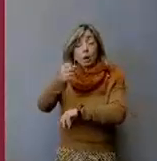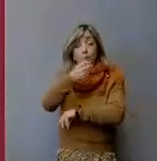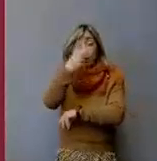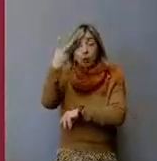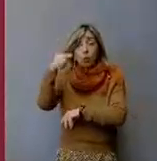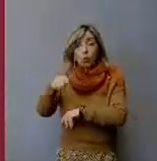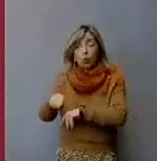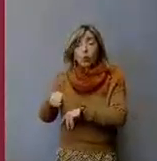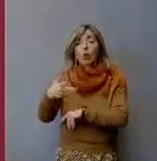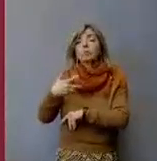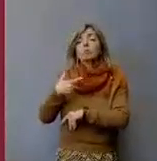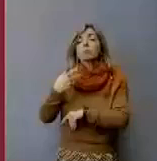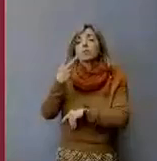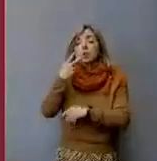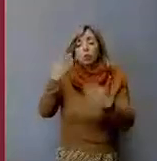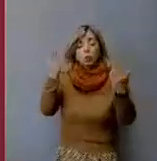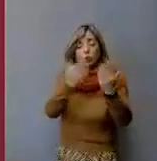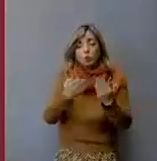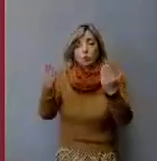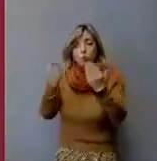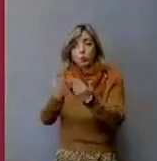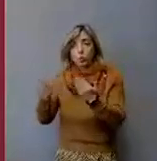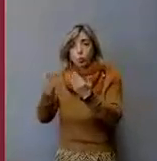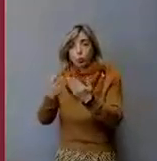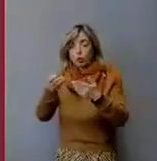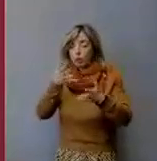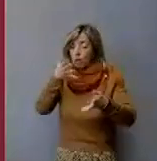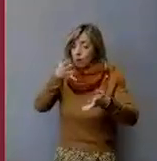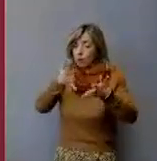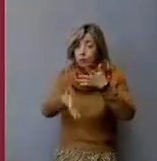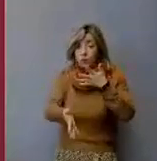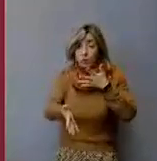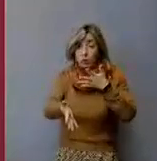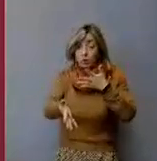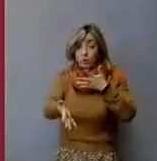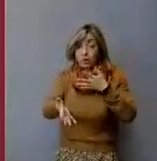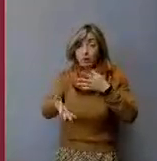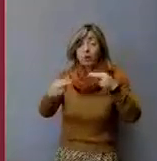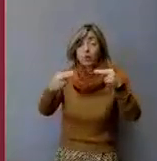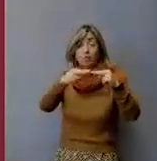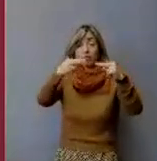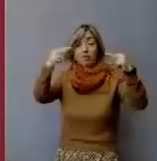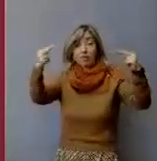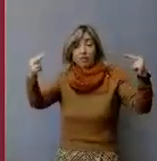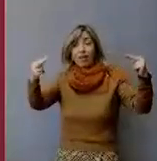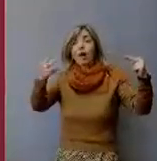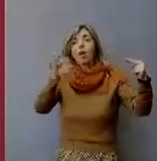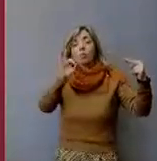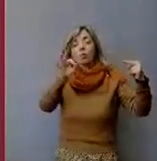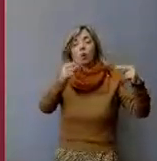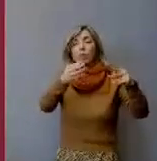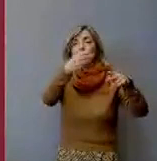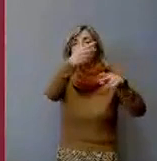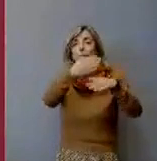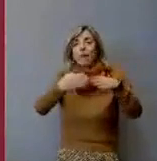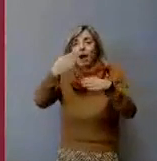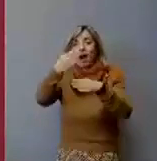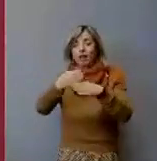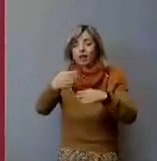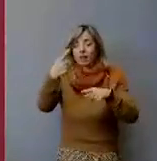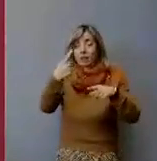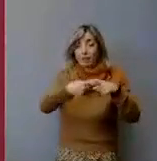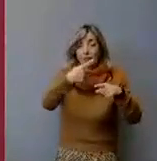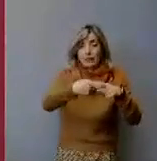infrastrutture il primo approfondimento era stato eseguito sulle parti metalliche secondo sui piloni per se reggono la strada aldo